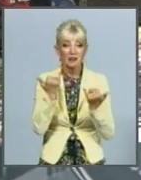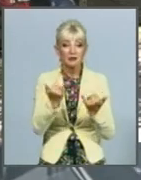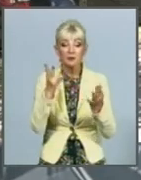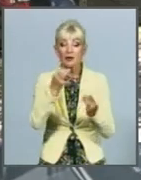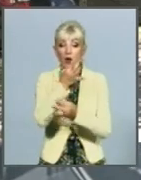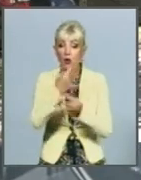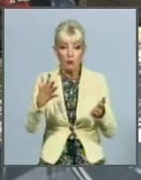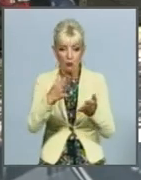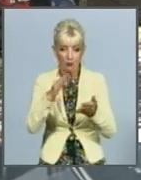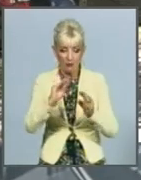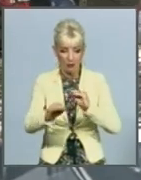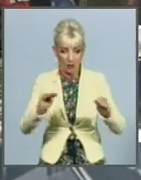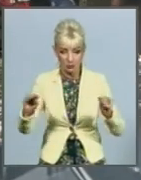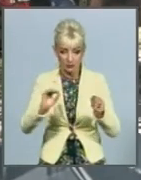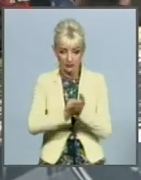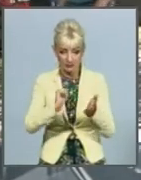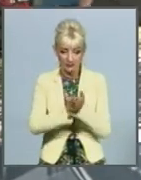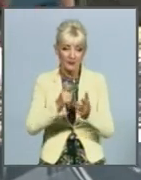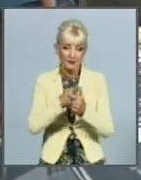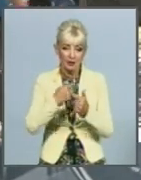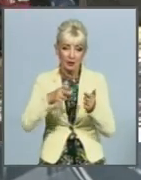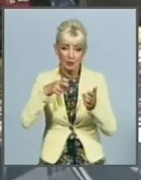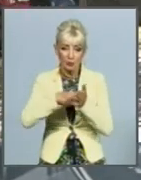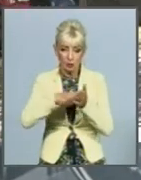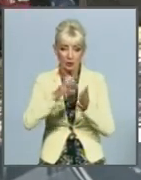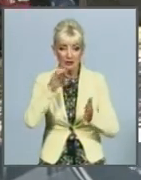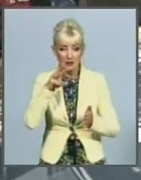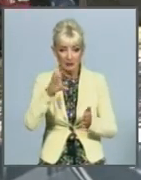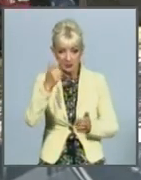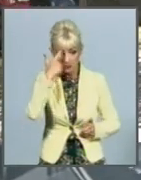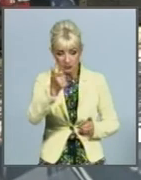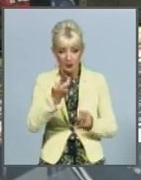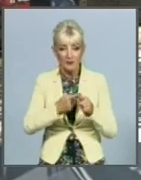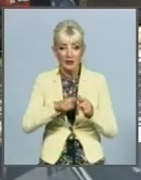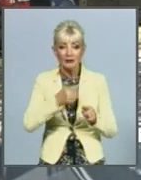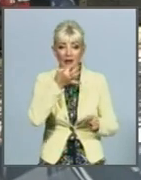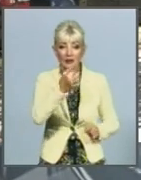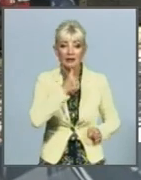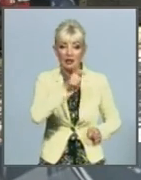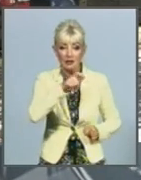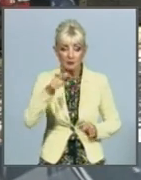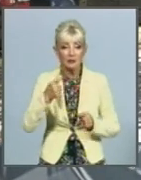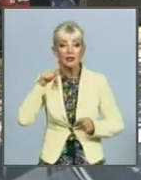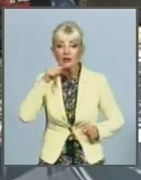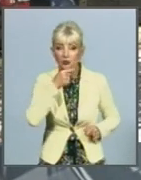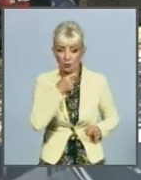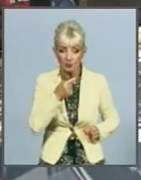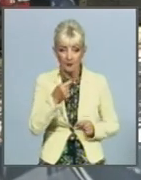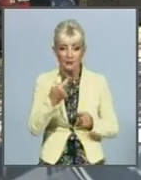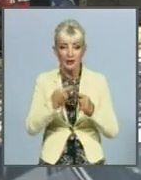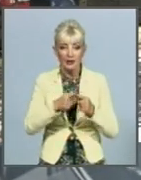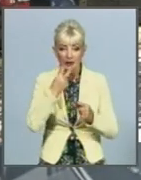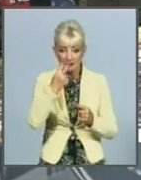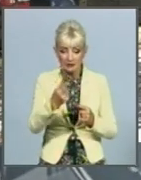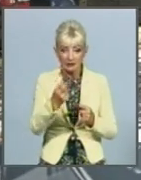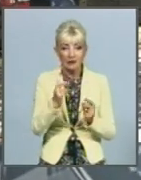будь-якому обладнанні чи надсилати поштою через СМС-повідомлення. А це, зазначають експерти, неабияка економія. ПРРО задумували